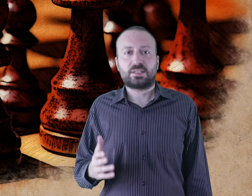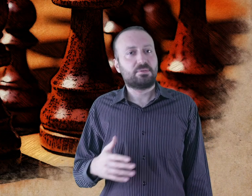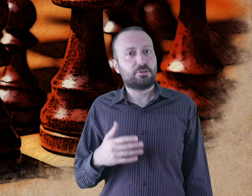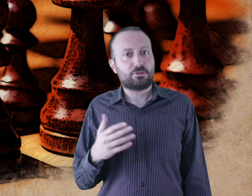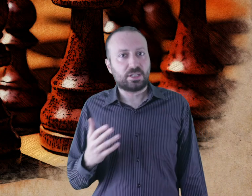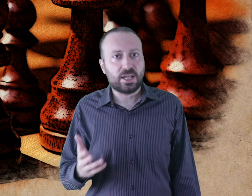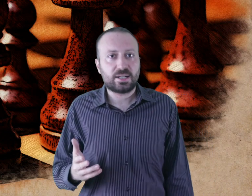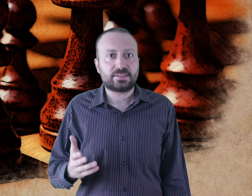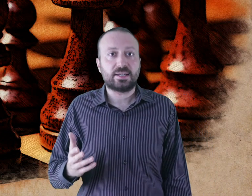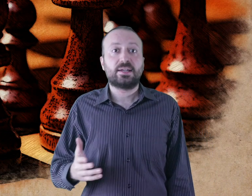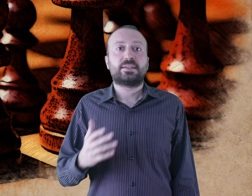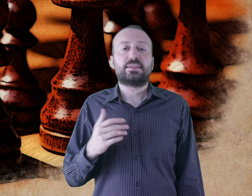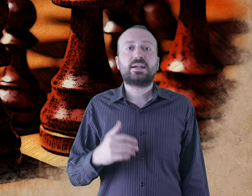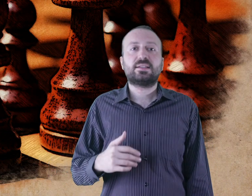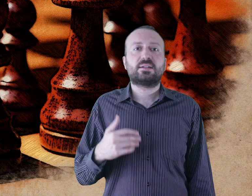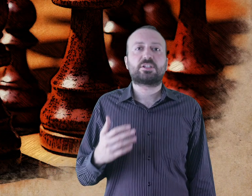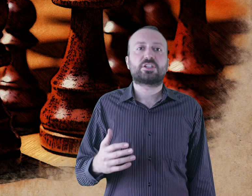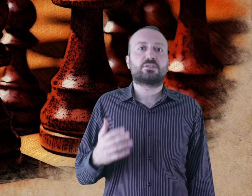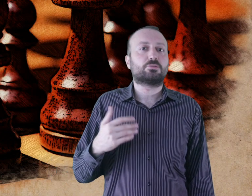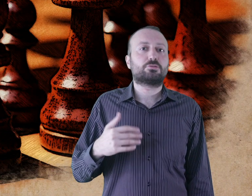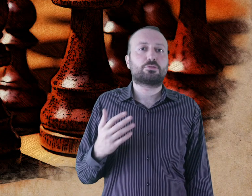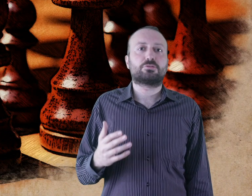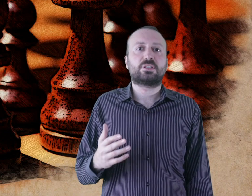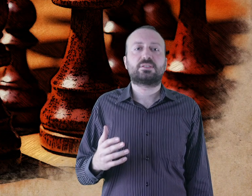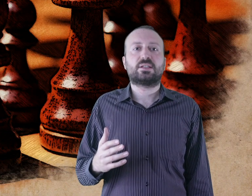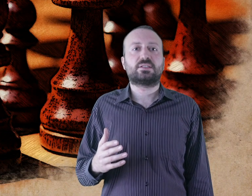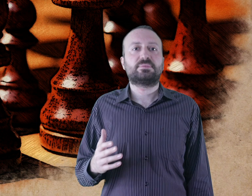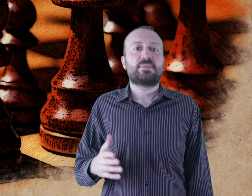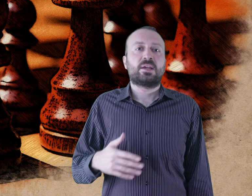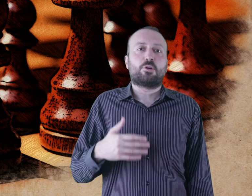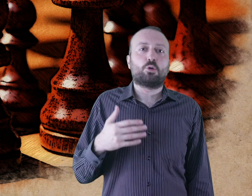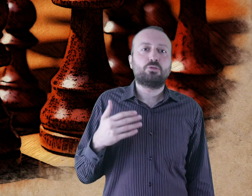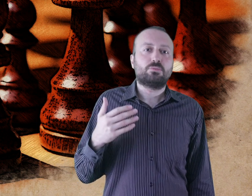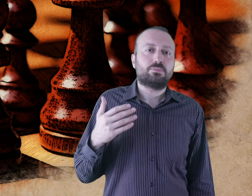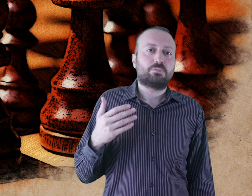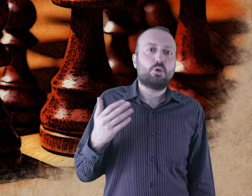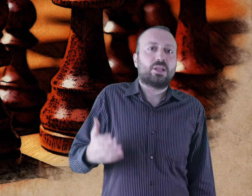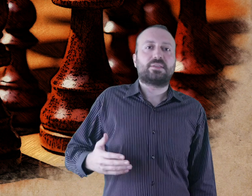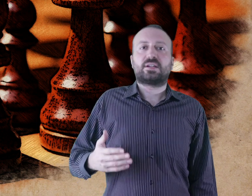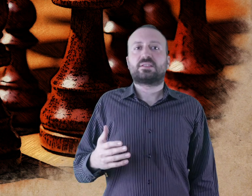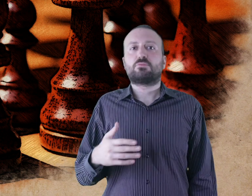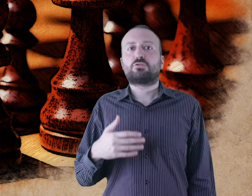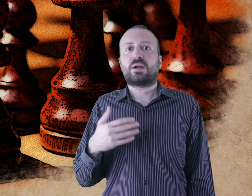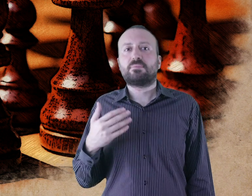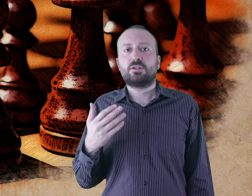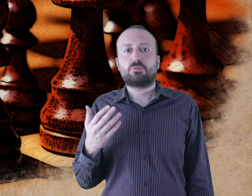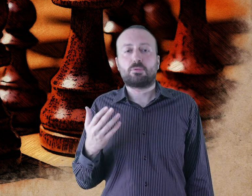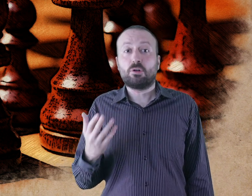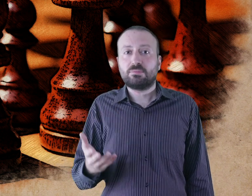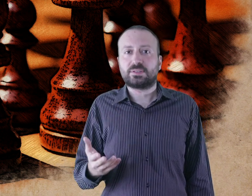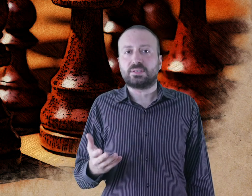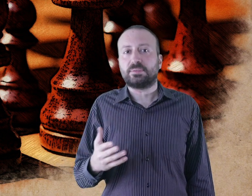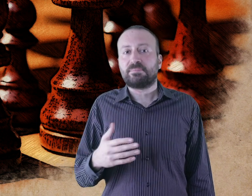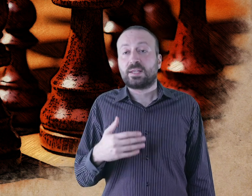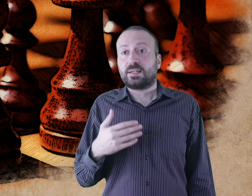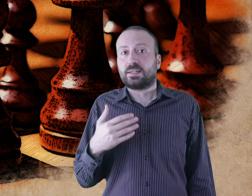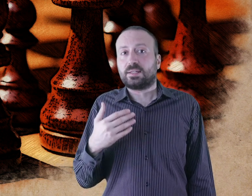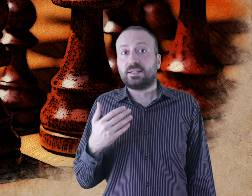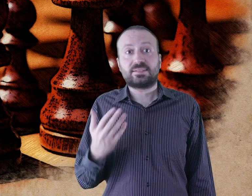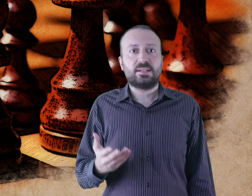yazar olmak gibi bir yolda ilerlese ne kadar başarılı olursa olsun insanların onun bu alanlarda mükemmel olup